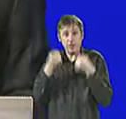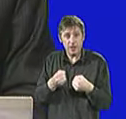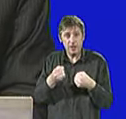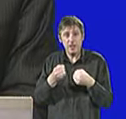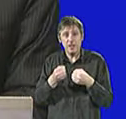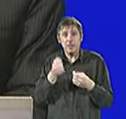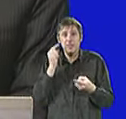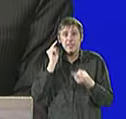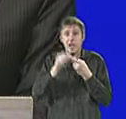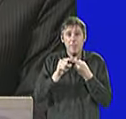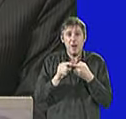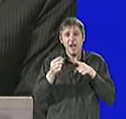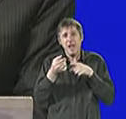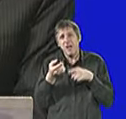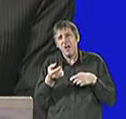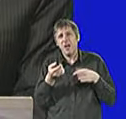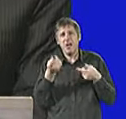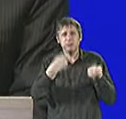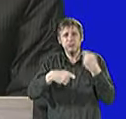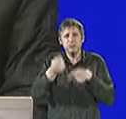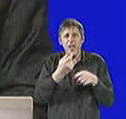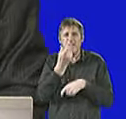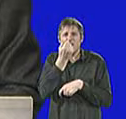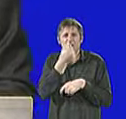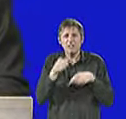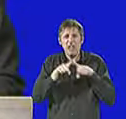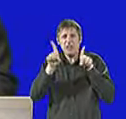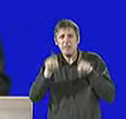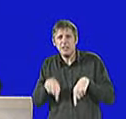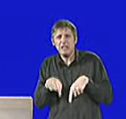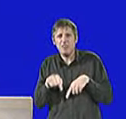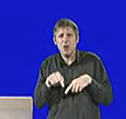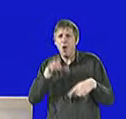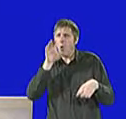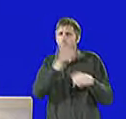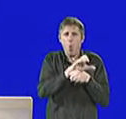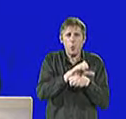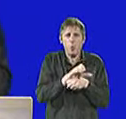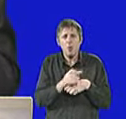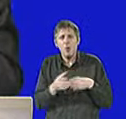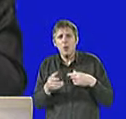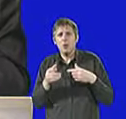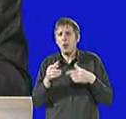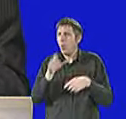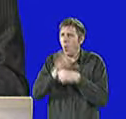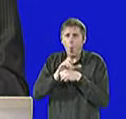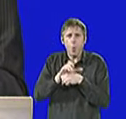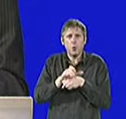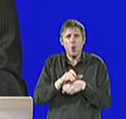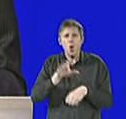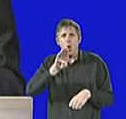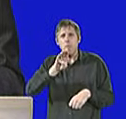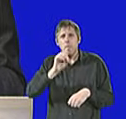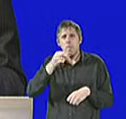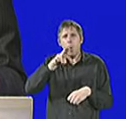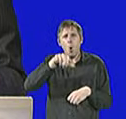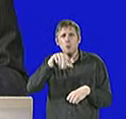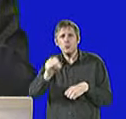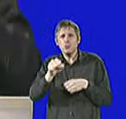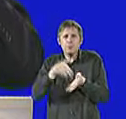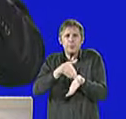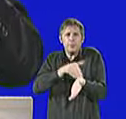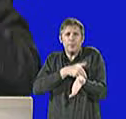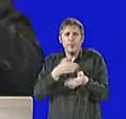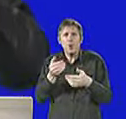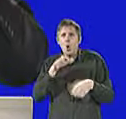du capitalisme financier contre la spéculation, contre les bonus, contre les paradis fiscaux, nous